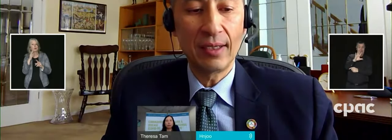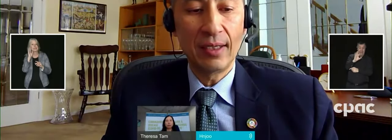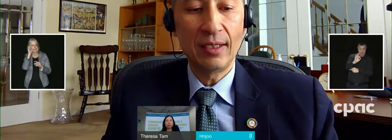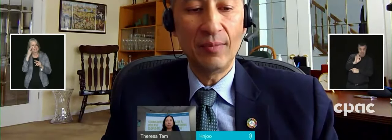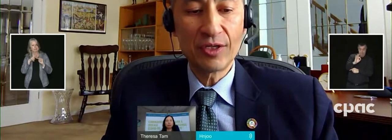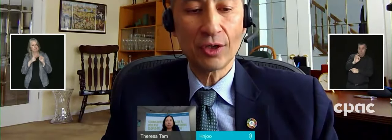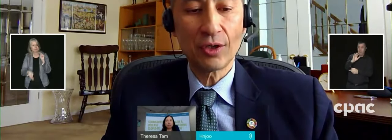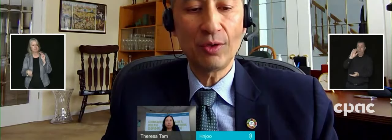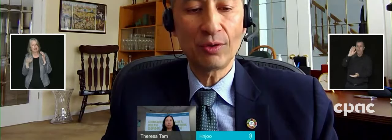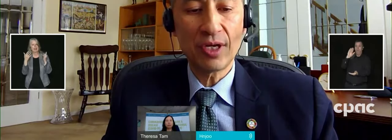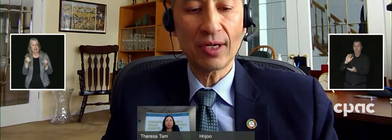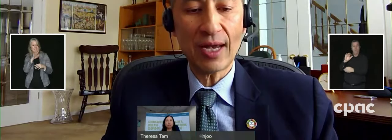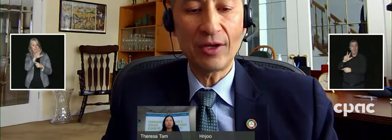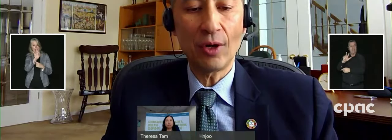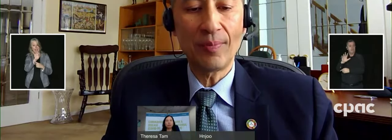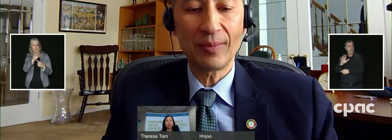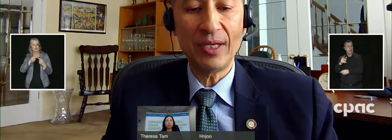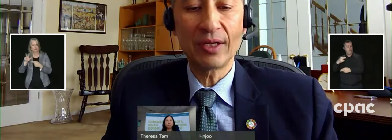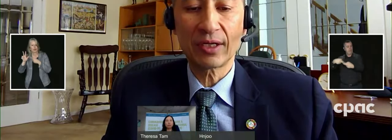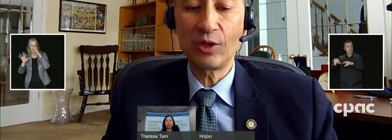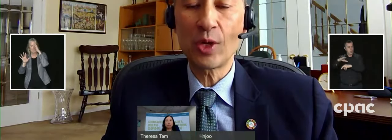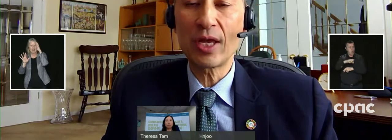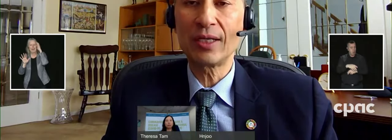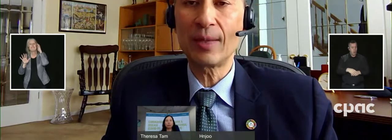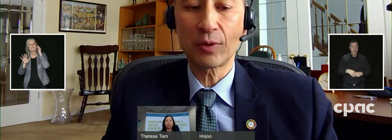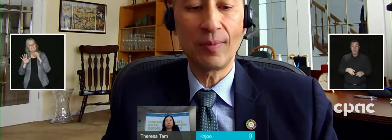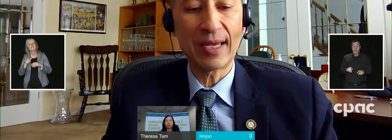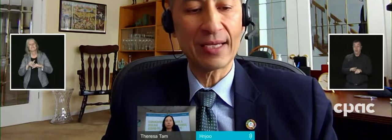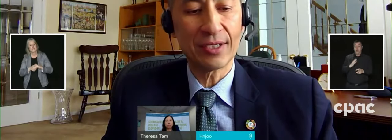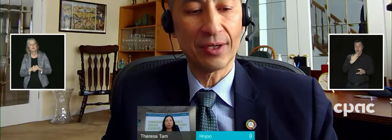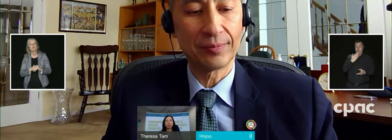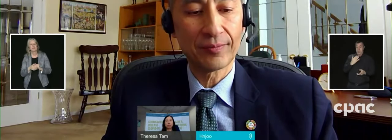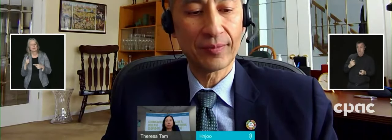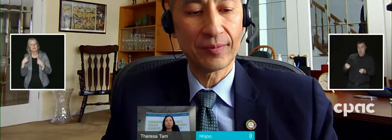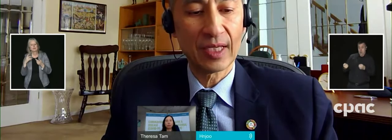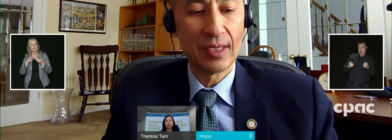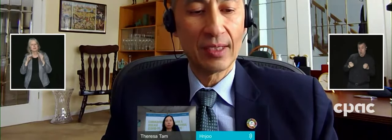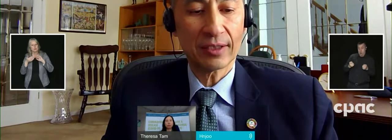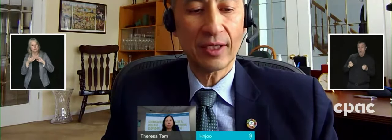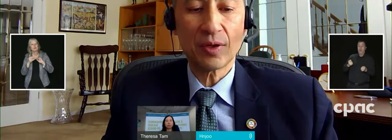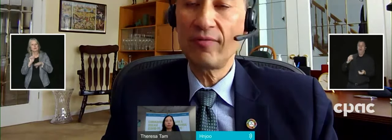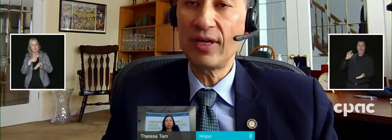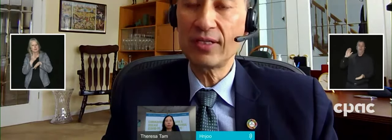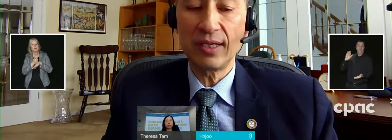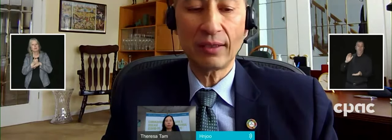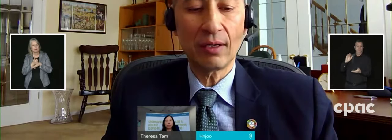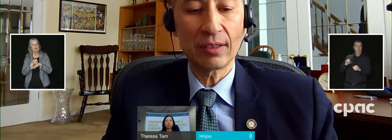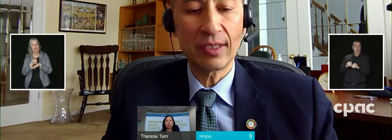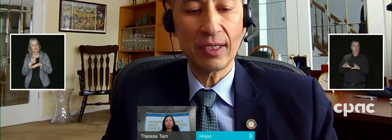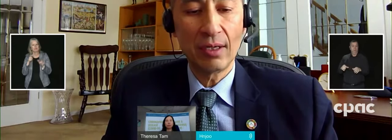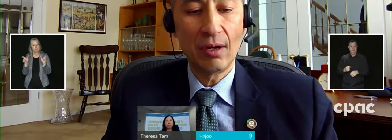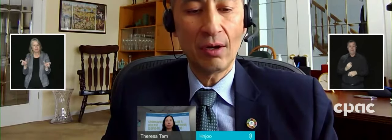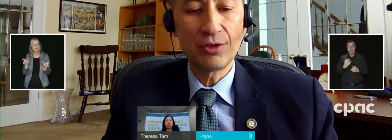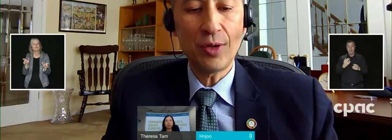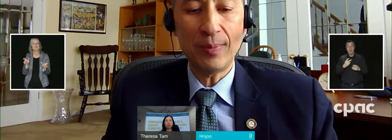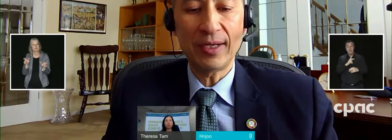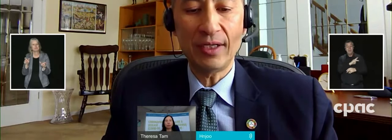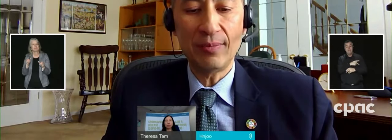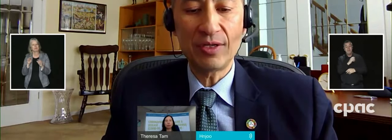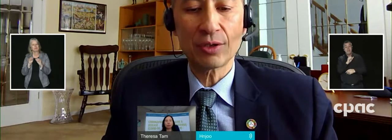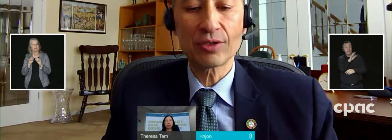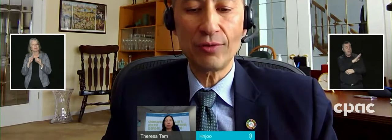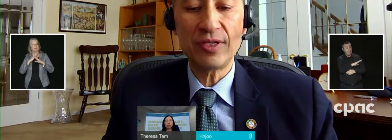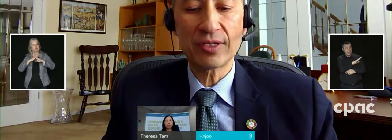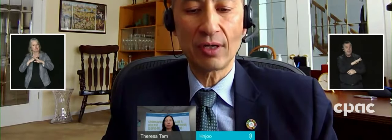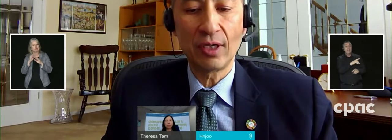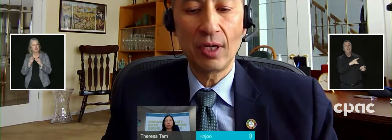35, les mesures communautaires ayant permis de réduire la propagation. Certaines provinces de l'Atlantique ont su appliquer